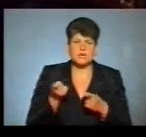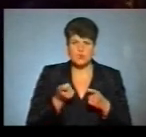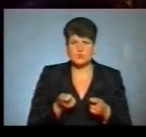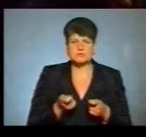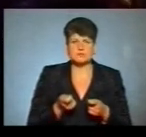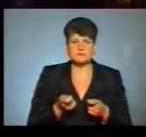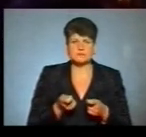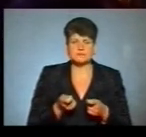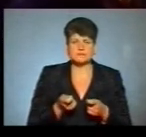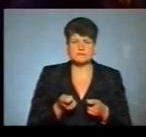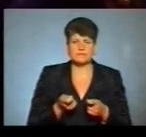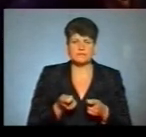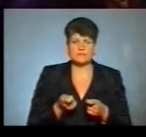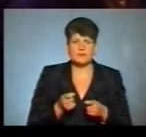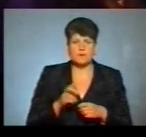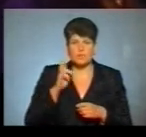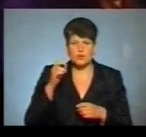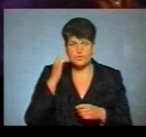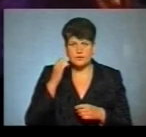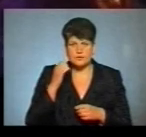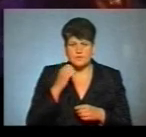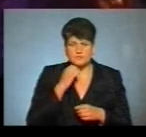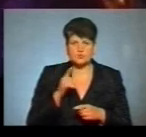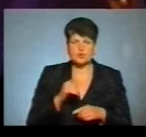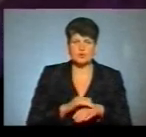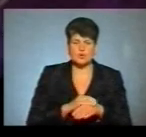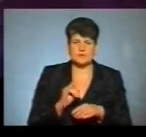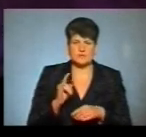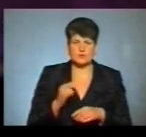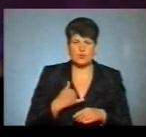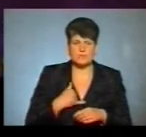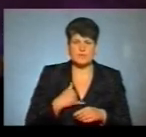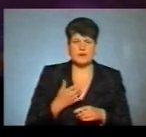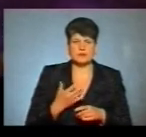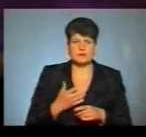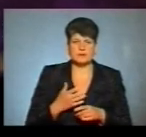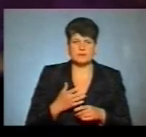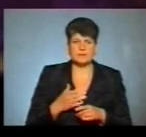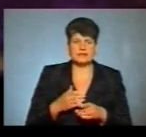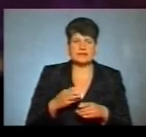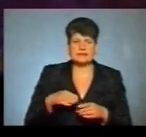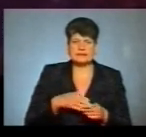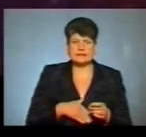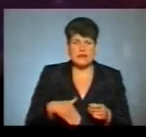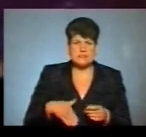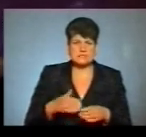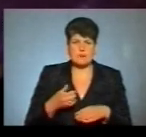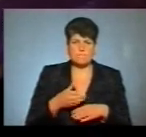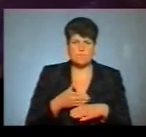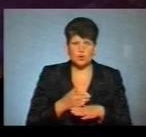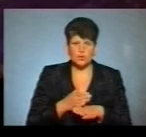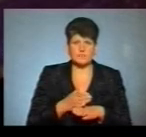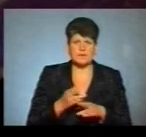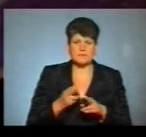приносить. О, дякувати, що це за добра дитина. В мене бідро поломане, таз поломане, і в оку